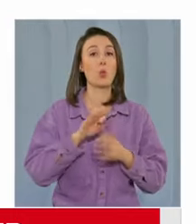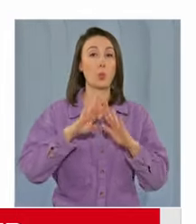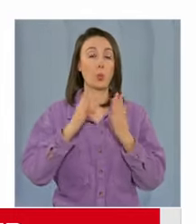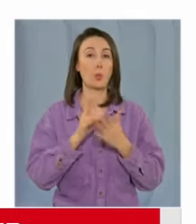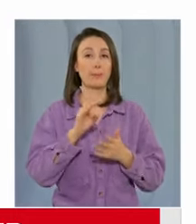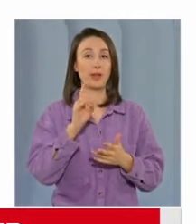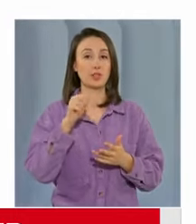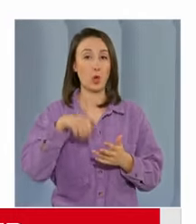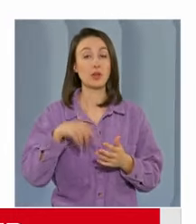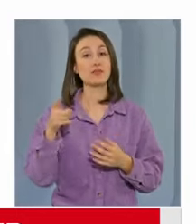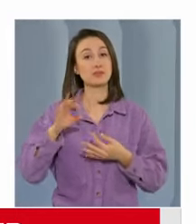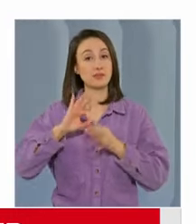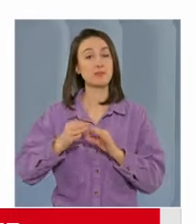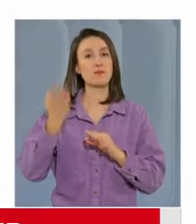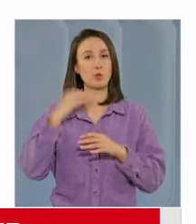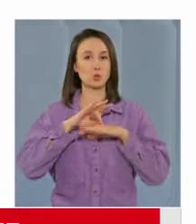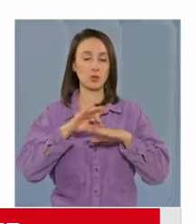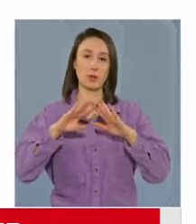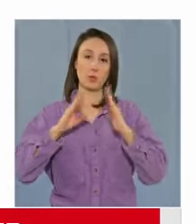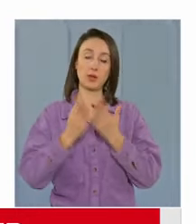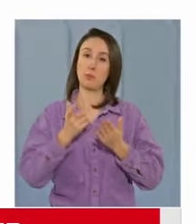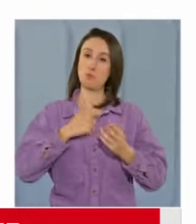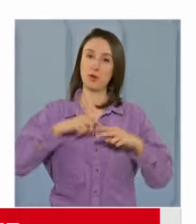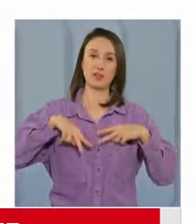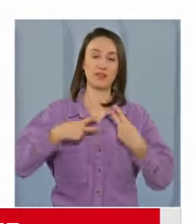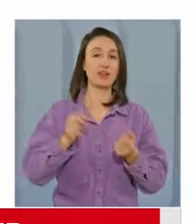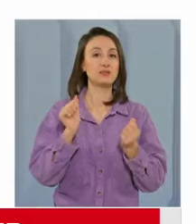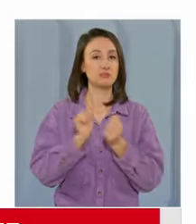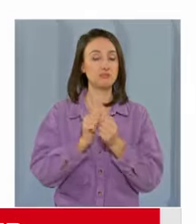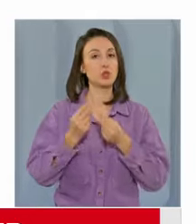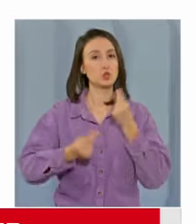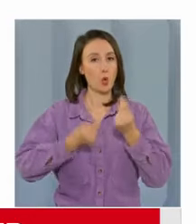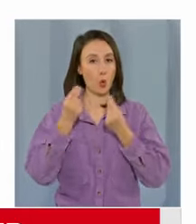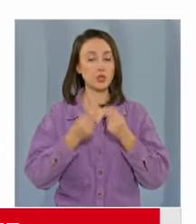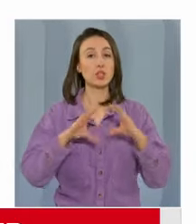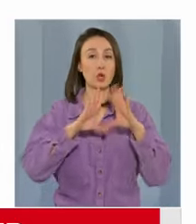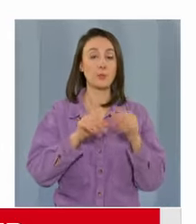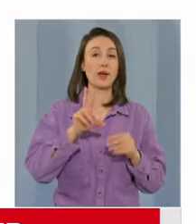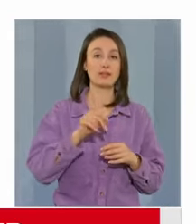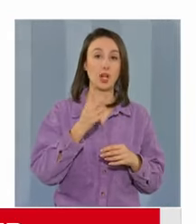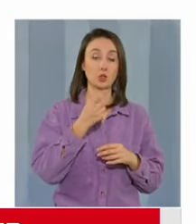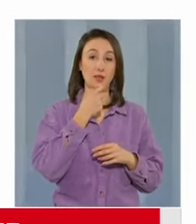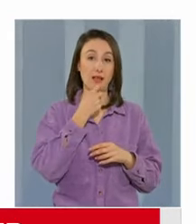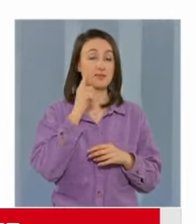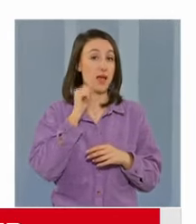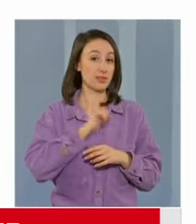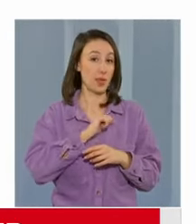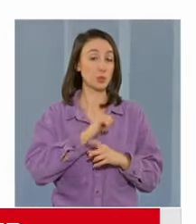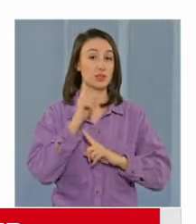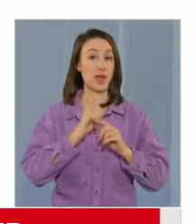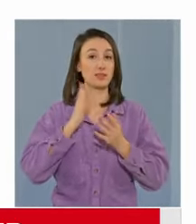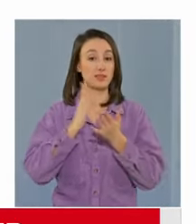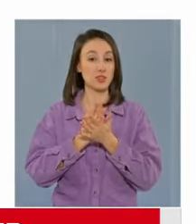Wimbledon. Acest lucru înseamnă că fostul lider mondial poate reveni pe teren imediat. Românca de 32 de ani s-a temut că dacă